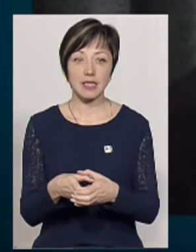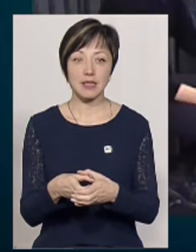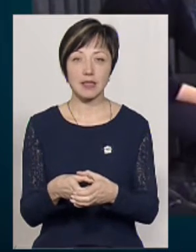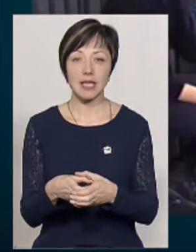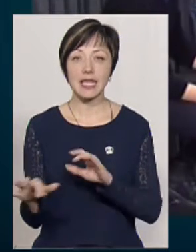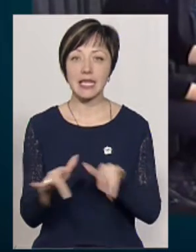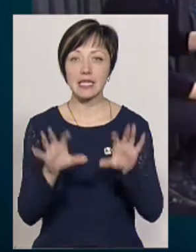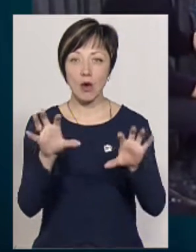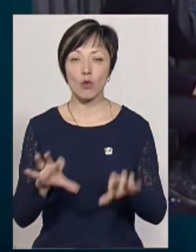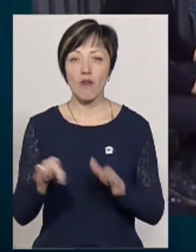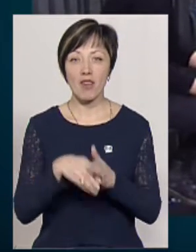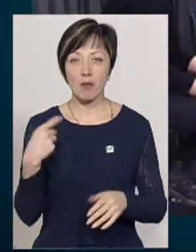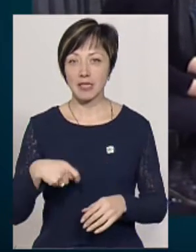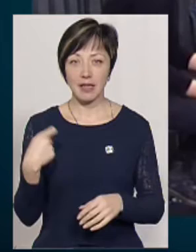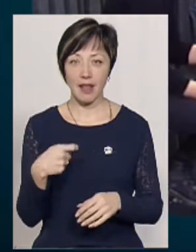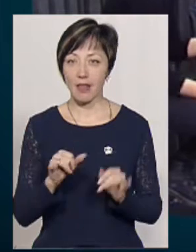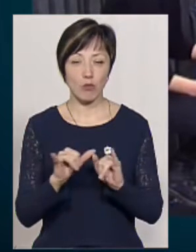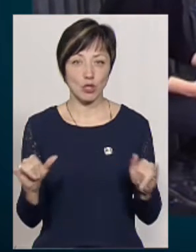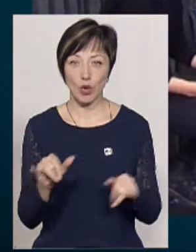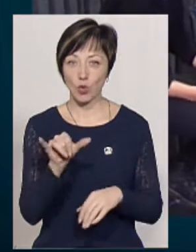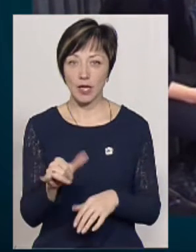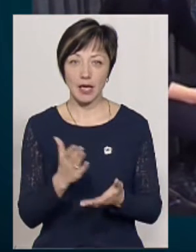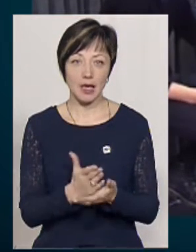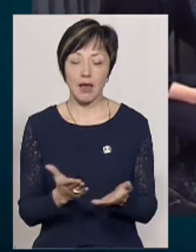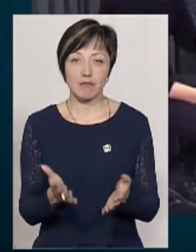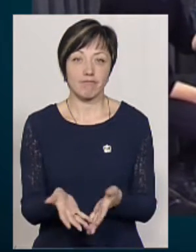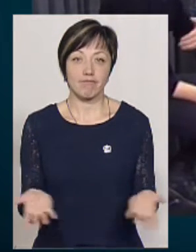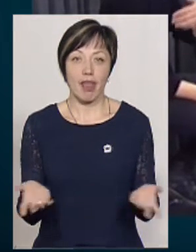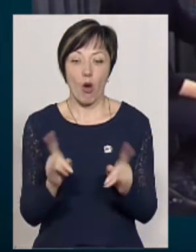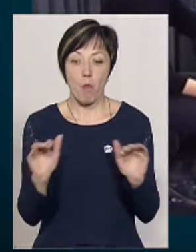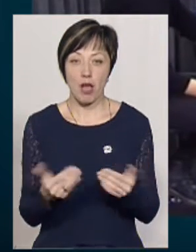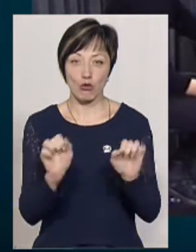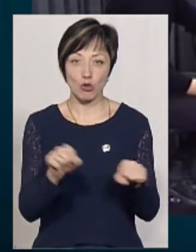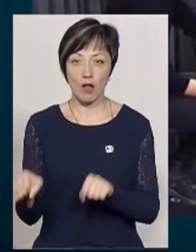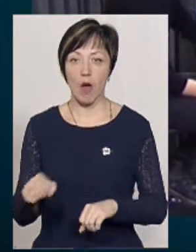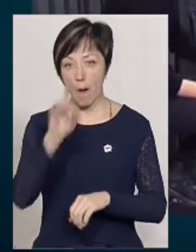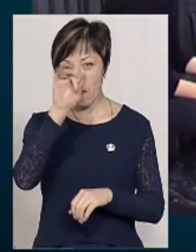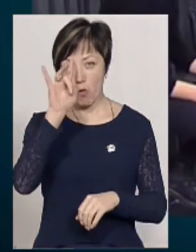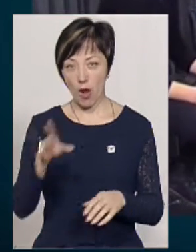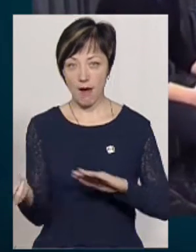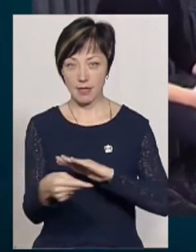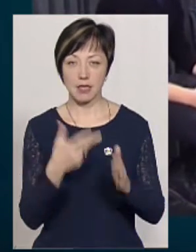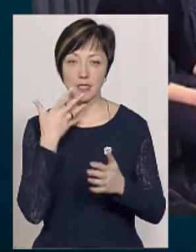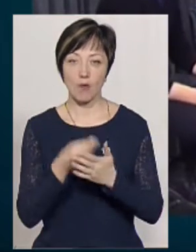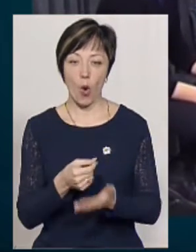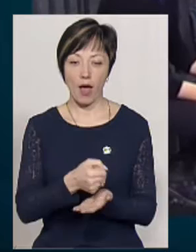про вибори президента України, на них, відповідно, не поширюється, і в них є необмежені можливості щодо, скажімо так, популяризації свого кандидата в